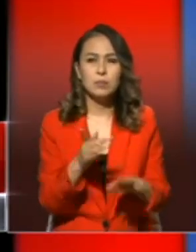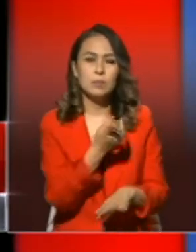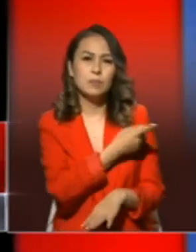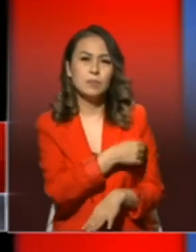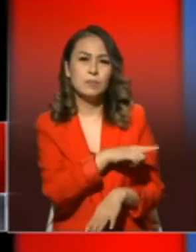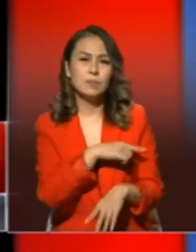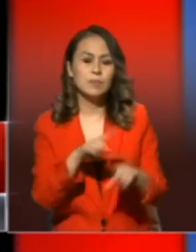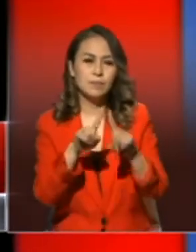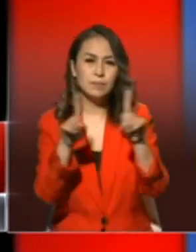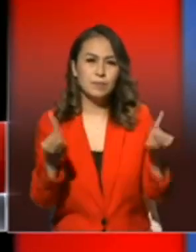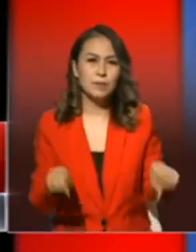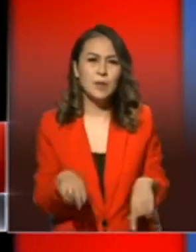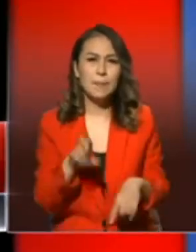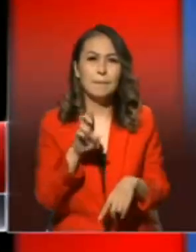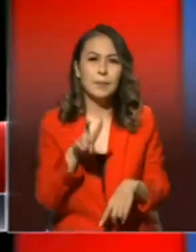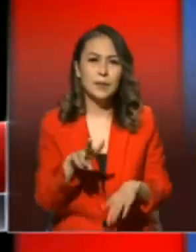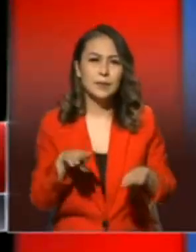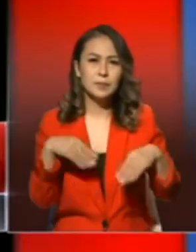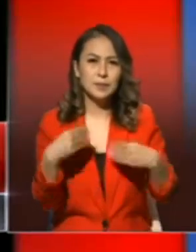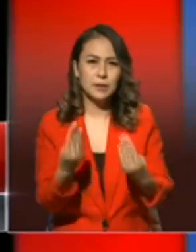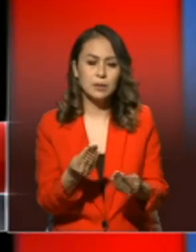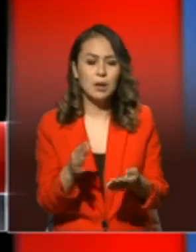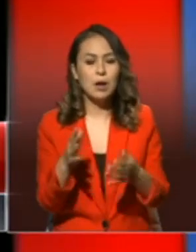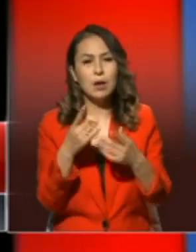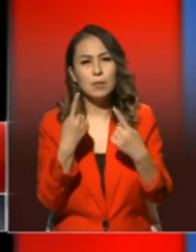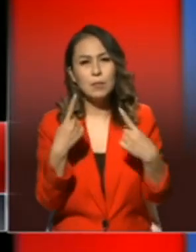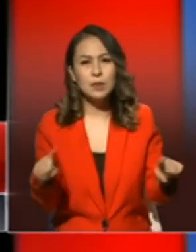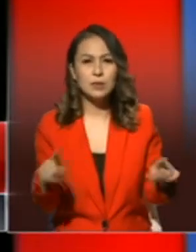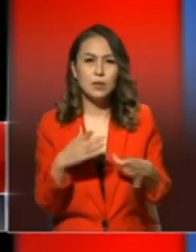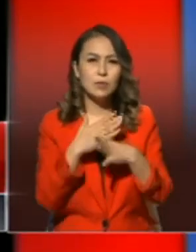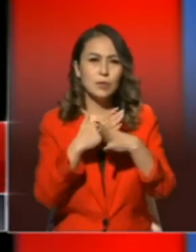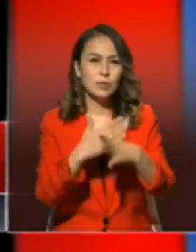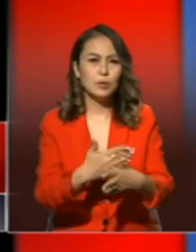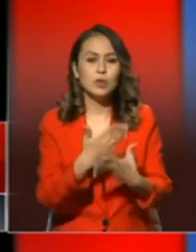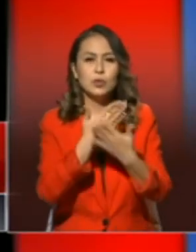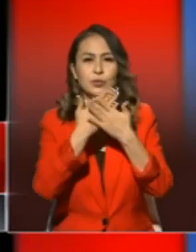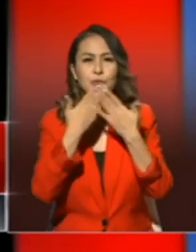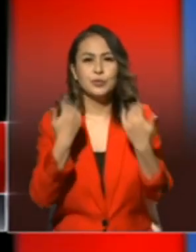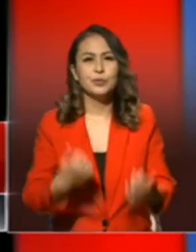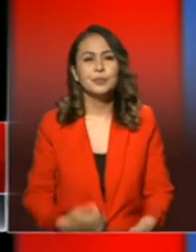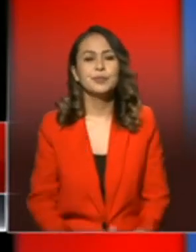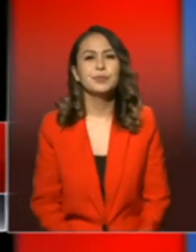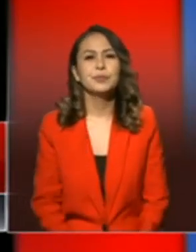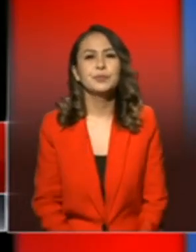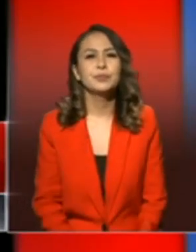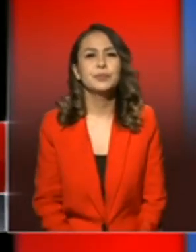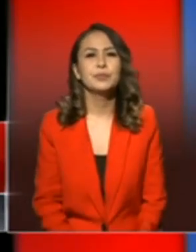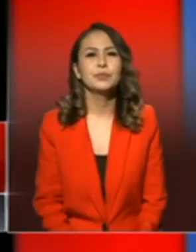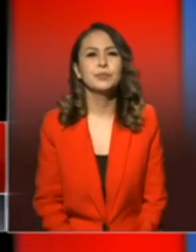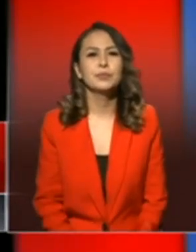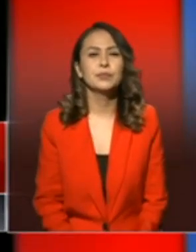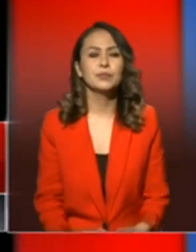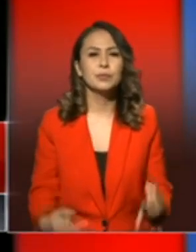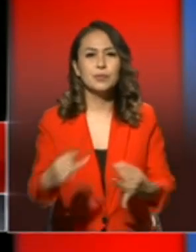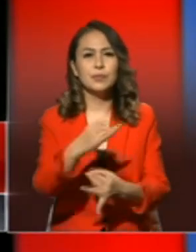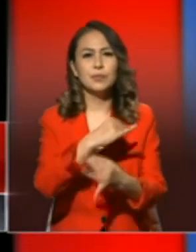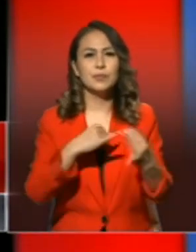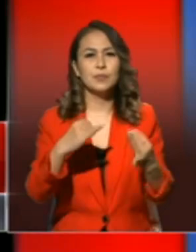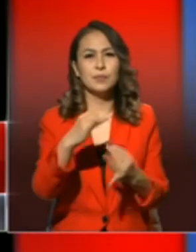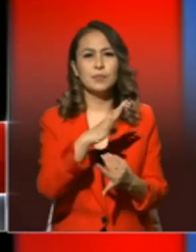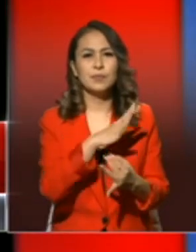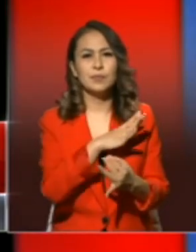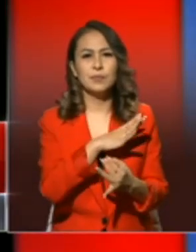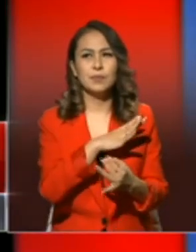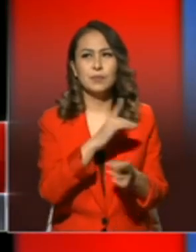больничный лист дейміз ғой, сол беріледі, ал былай ешқандай жеңілдік қарастырылмаған. Онда бәлкім бағанадан бері қызу пікір таласымыздың бәрі желге